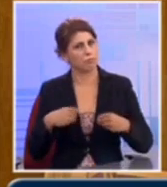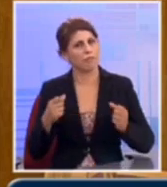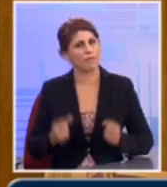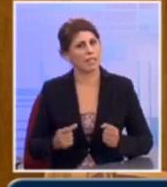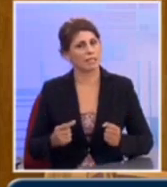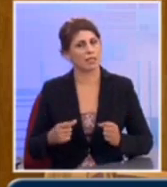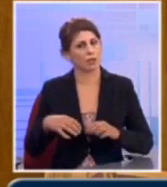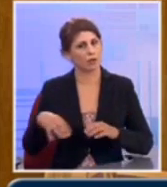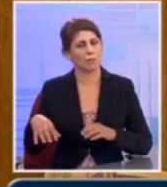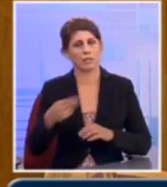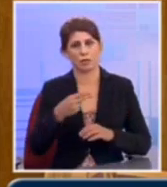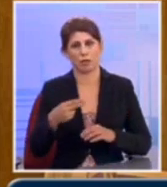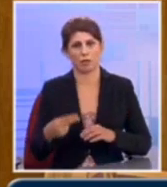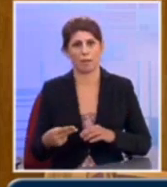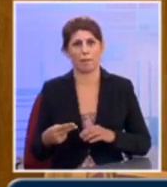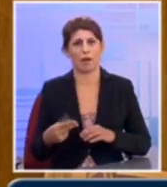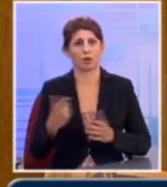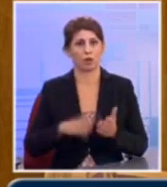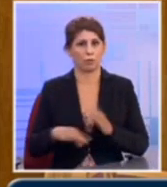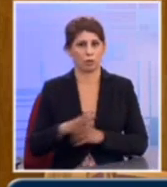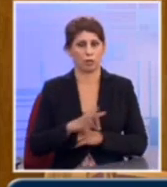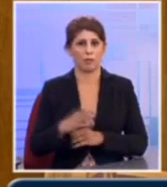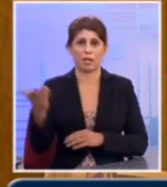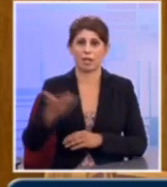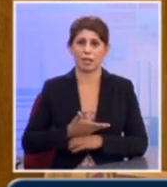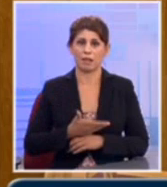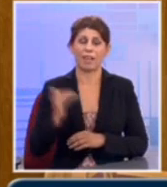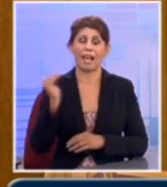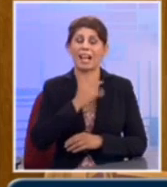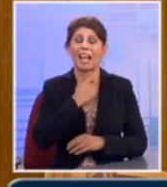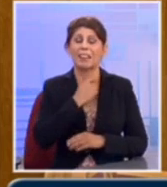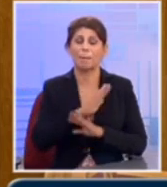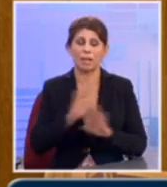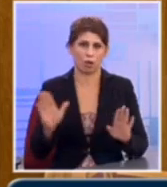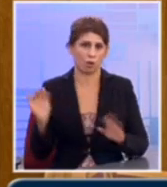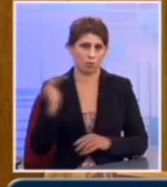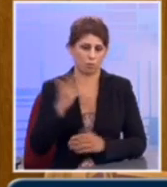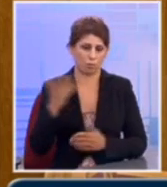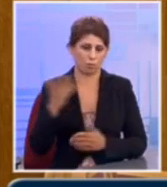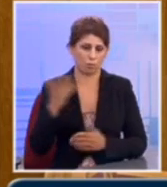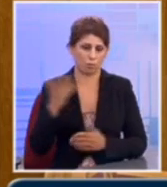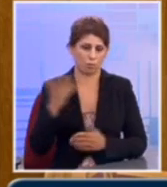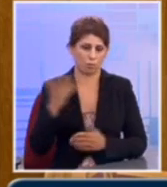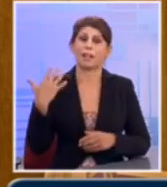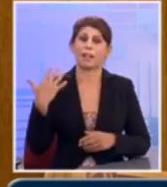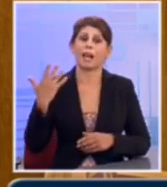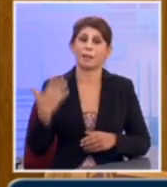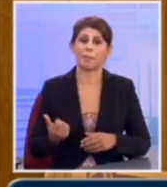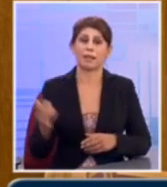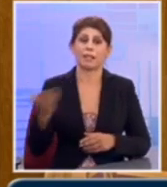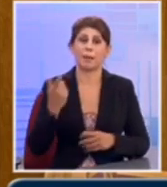πλευρές για το θέμα ότι το νομοσχέδιο ήρθε ως κατεπείγον ότι αν υπάρχει